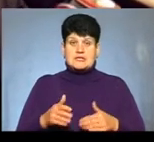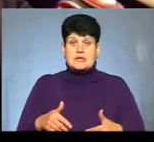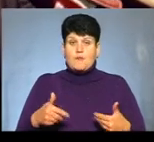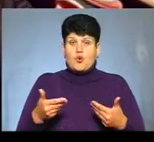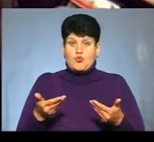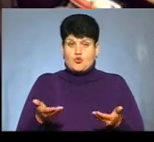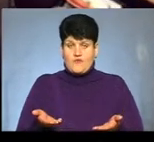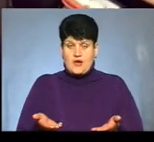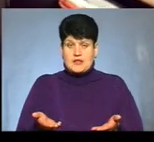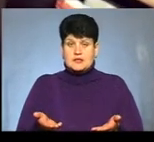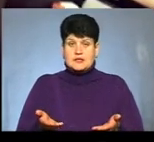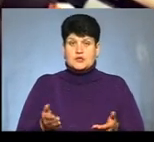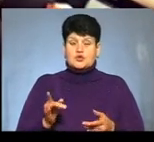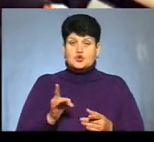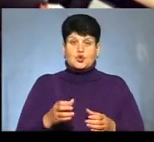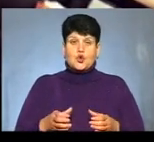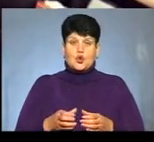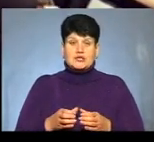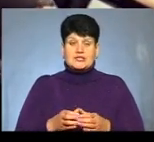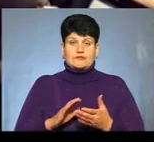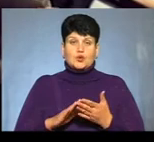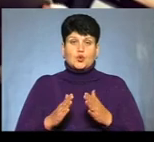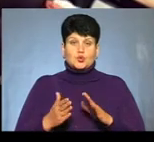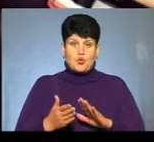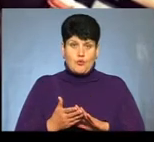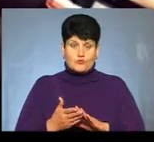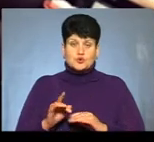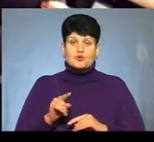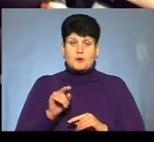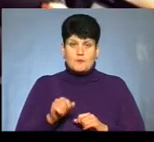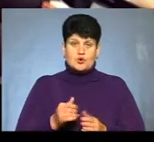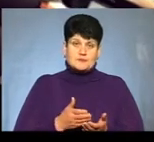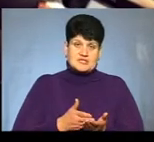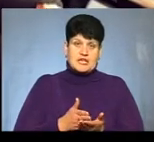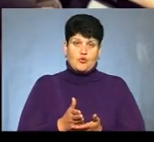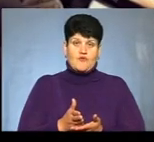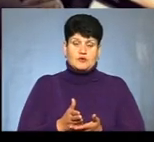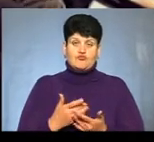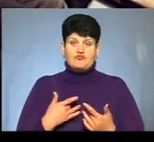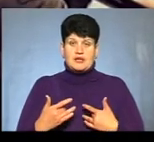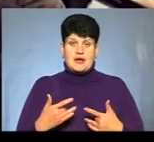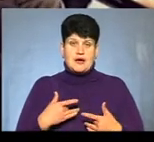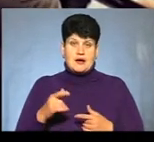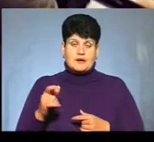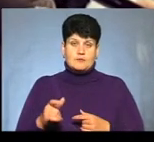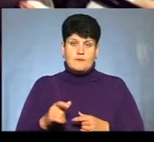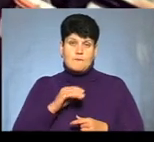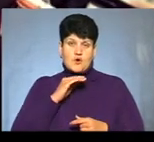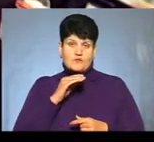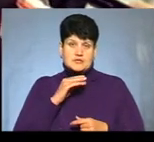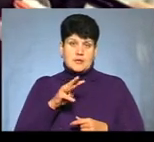збалансованими. Тому ми запропонували, власне, щодо колективного договору, що ми можемо скерувати до